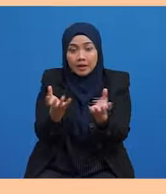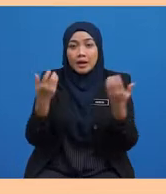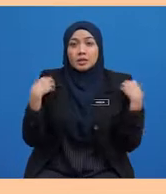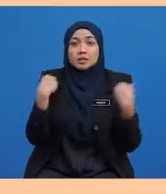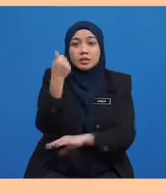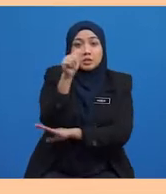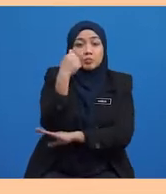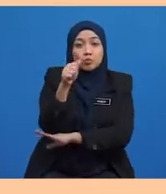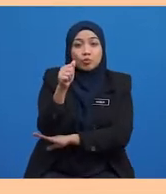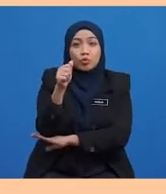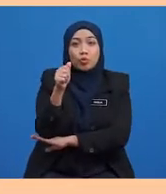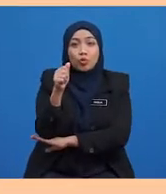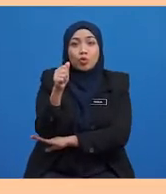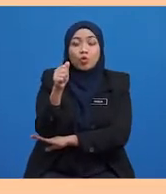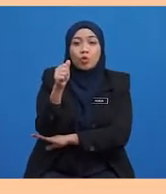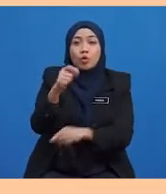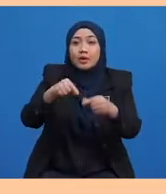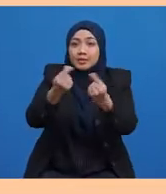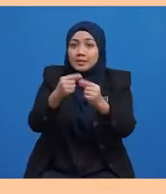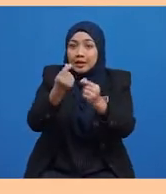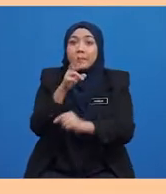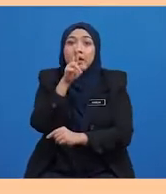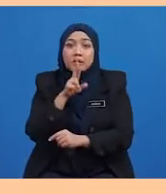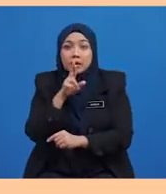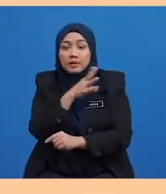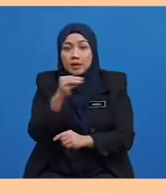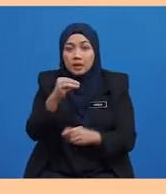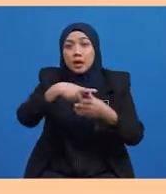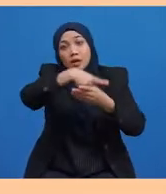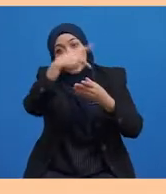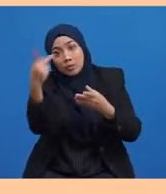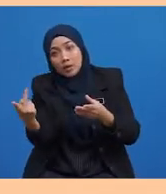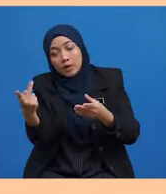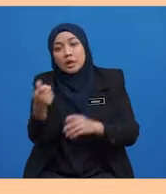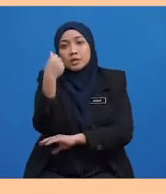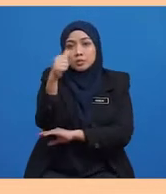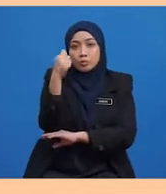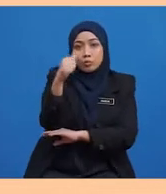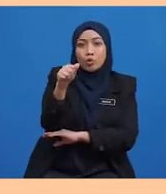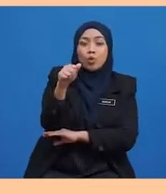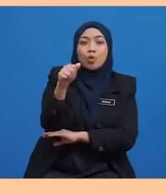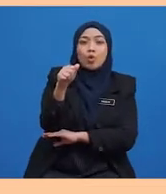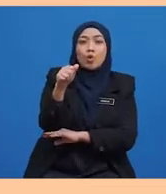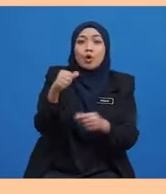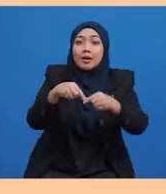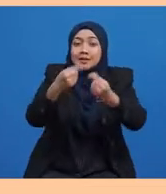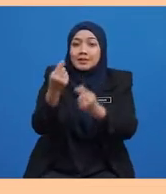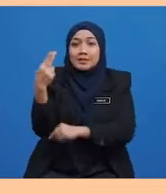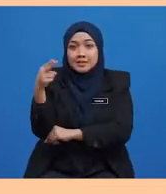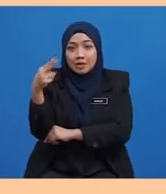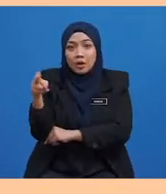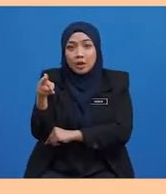Kemudian Amin diminta mengeluarkan 2 lagi biji kacang